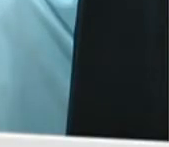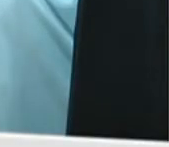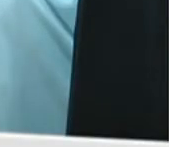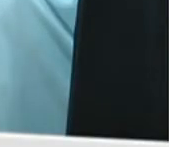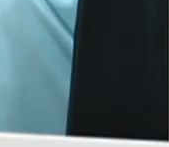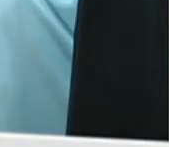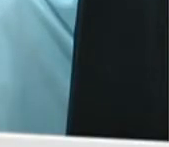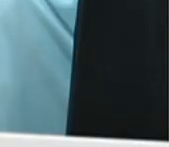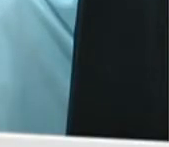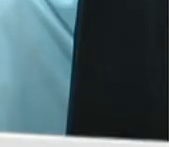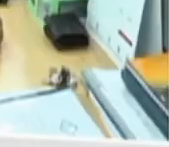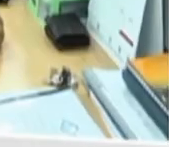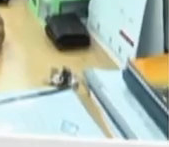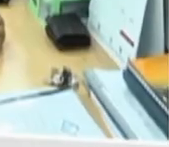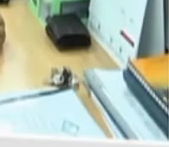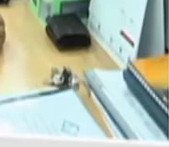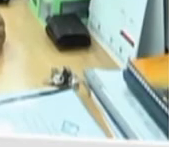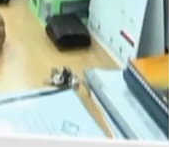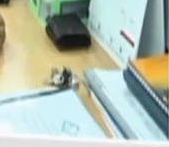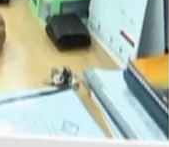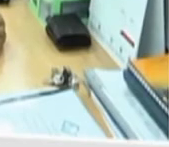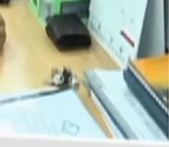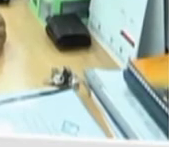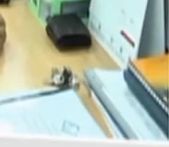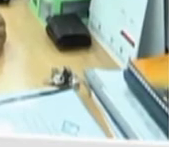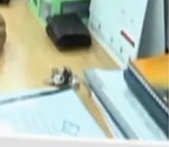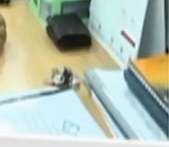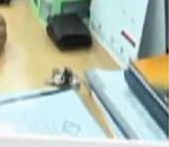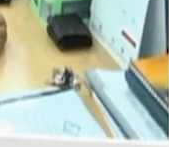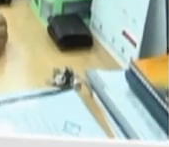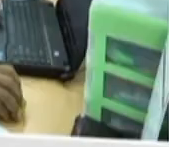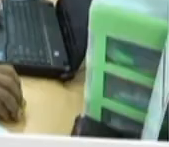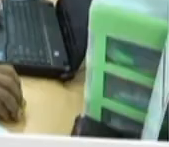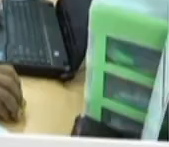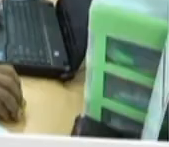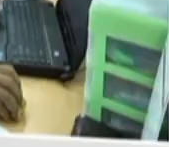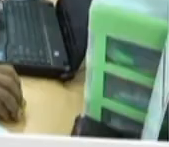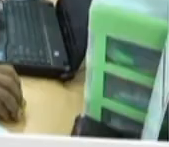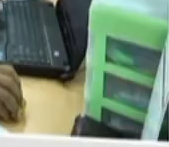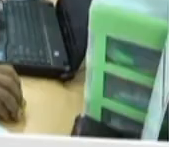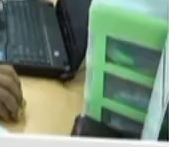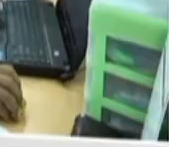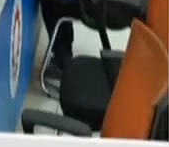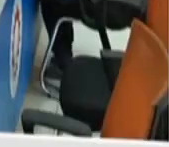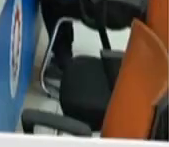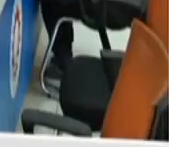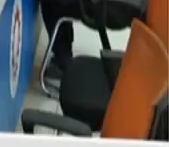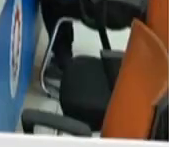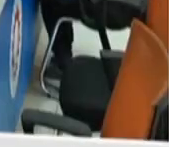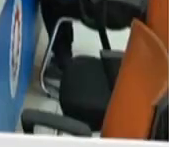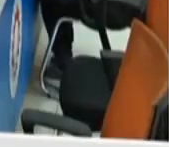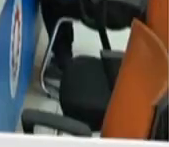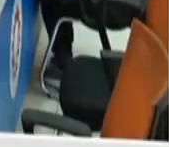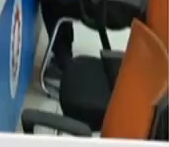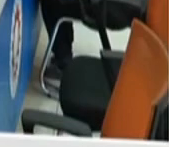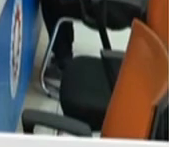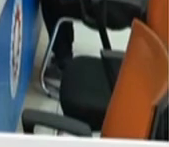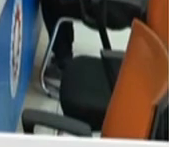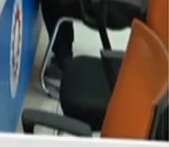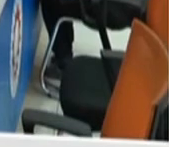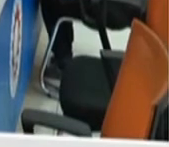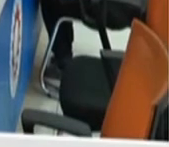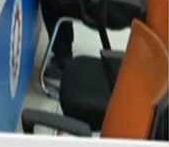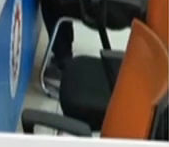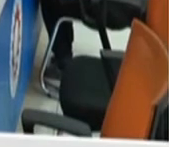04-05-2018 akan menggalakkan kakitangan awam bekerja dari rumah kecuali bagi proses kerja yang memerlukan